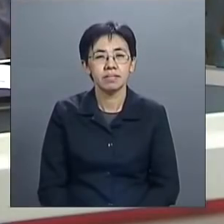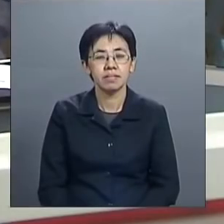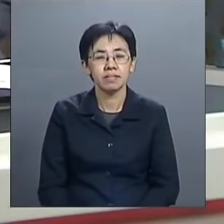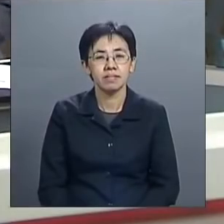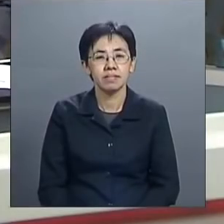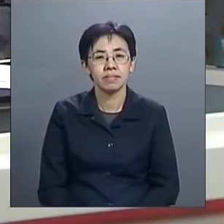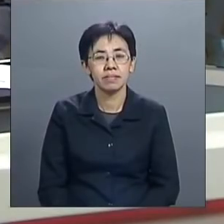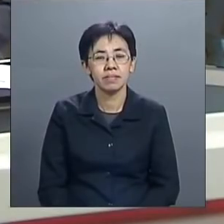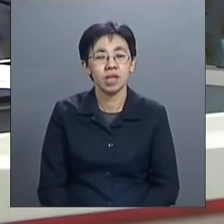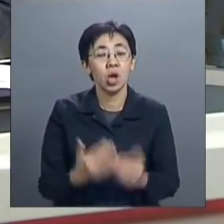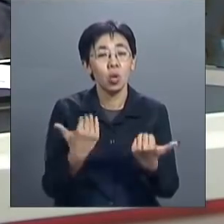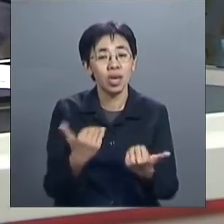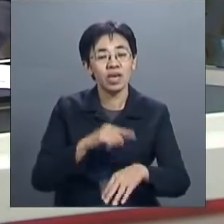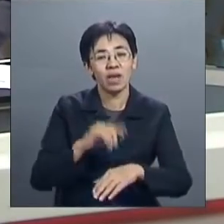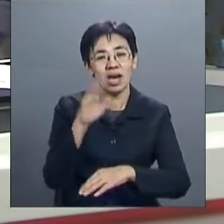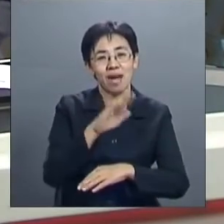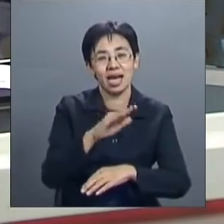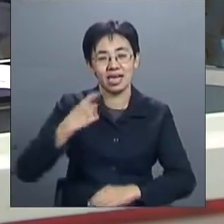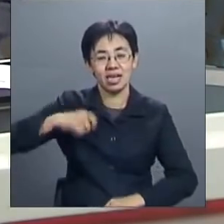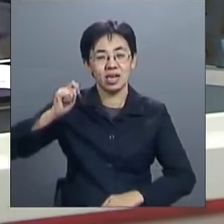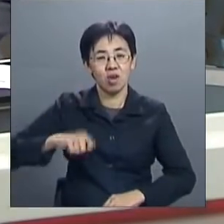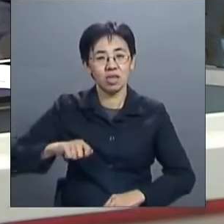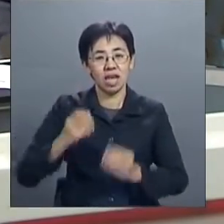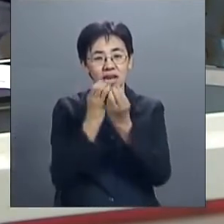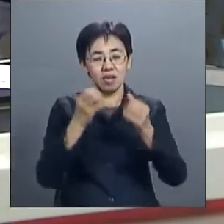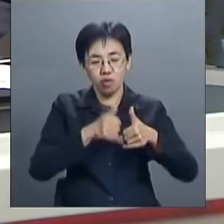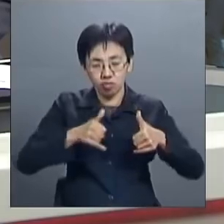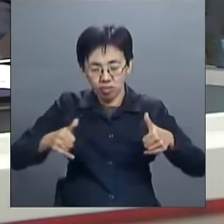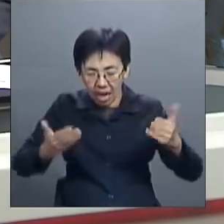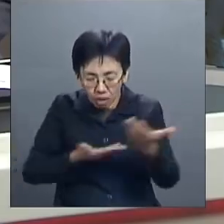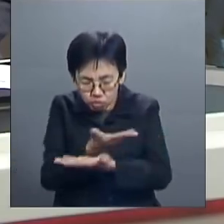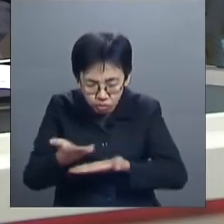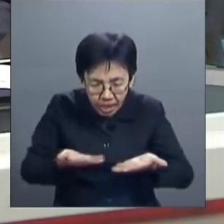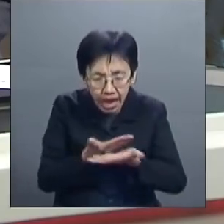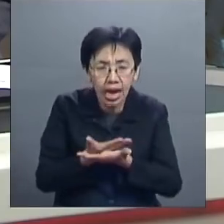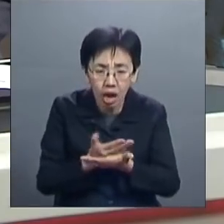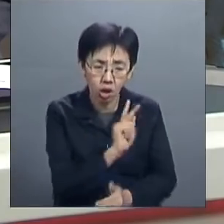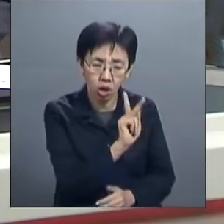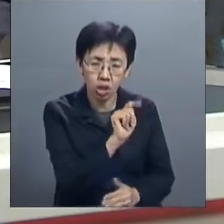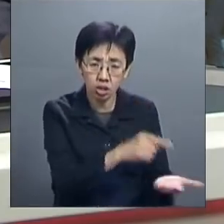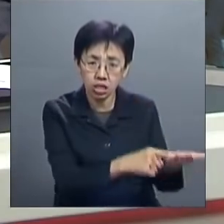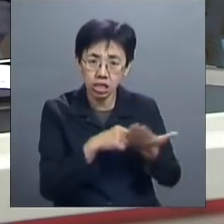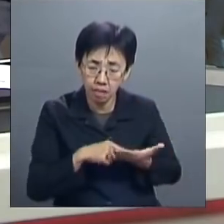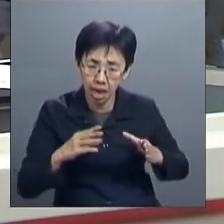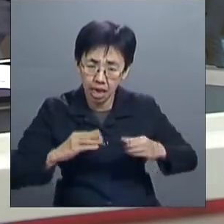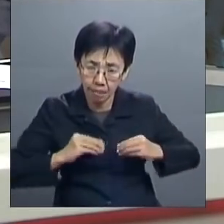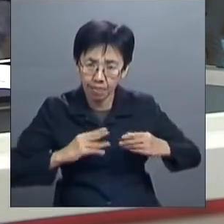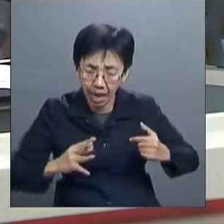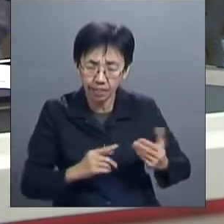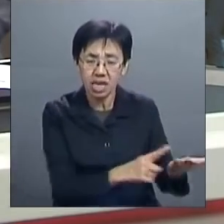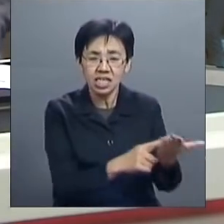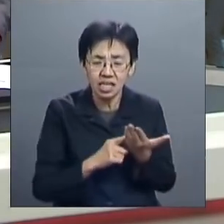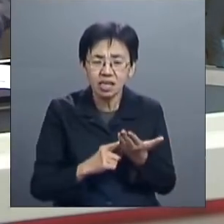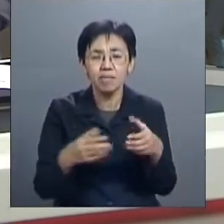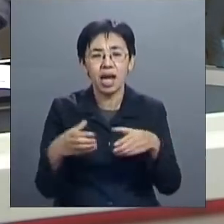ซึ่งในวันนี้นะคะช่วงบ่ายค่ะองค์คณะตุลาการศาลธรรมนูญก็จะมีการประชุมพิจารณารับคำร้องของกกต.กรณีที่ยื่นศาลธรรมนูญยุบพรรค